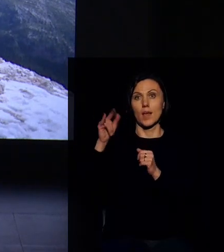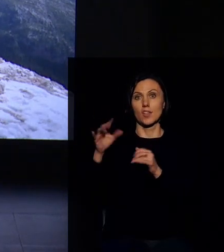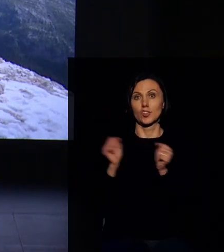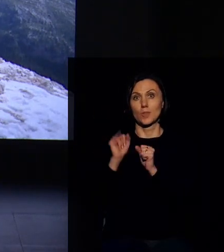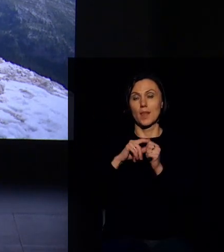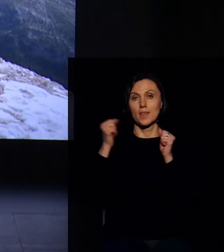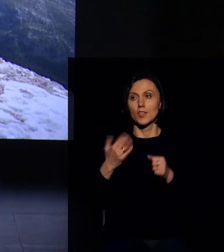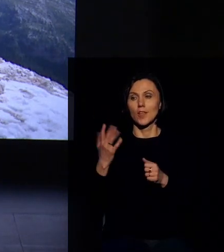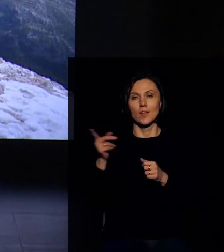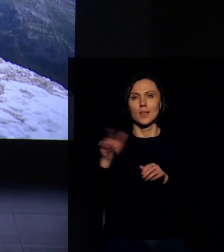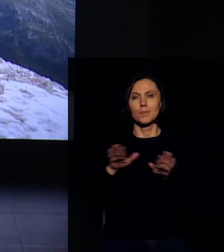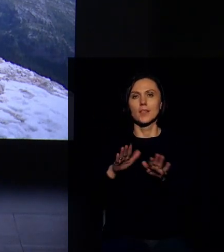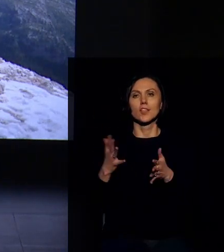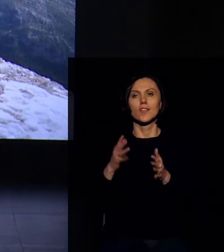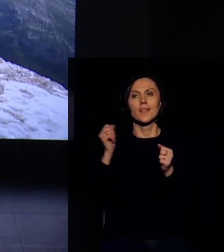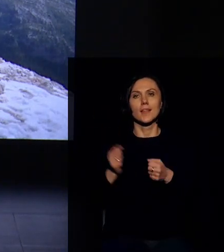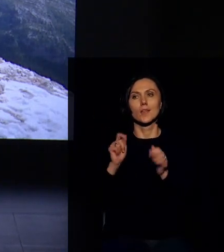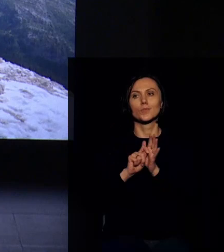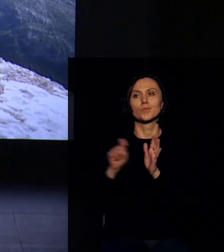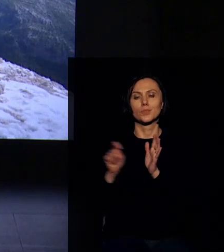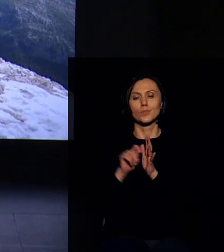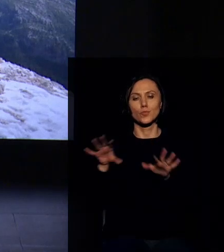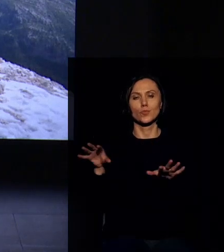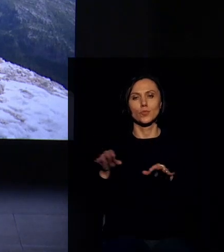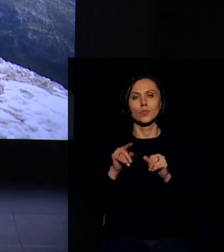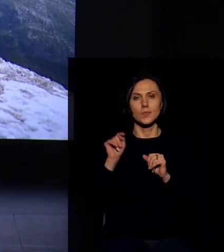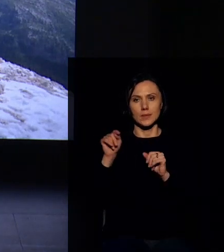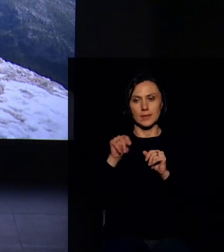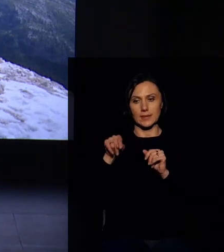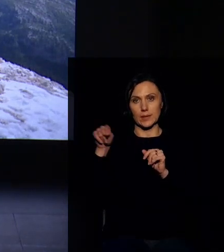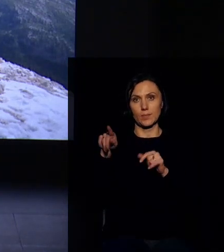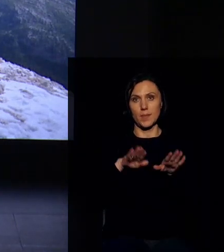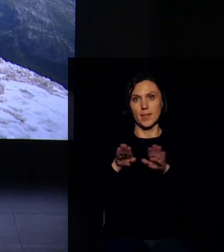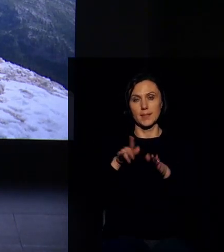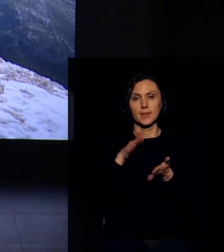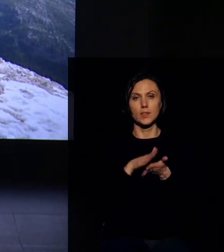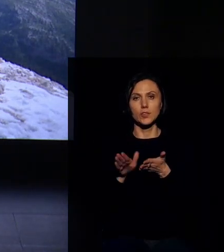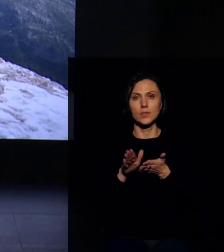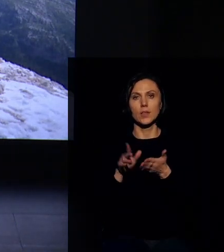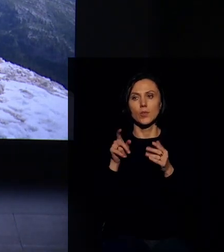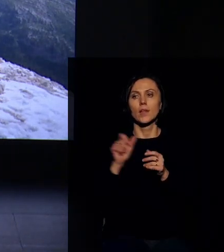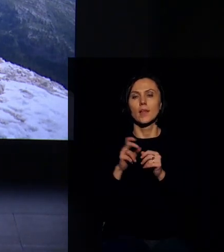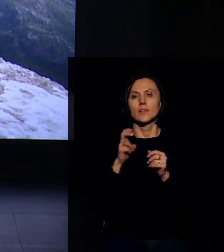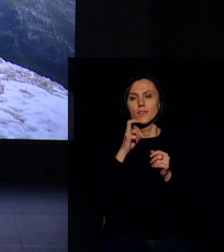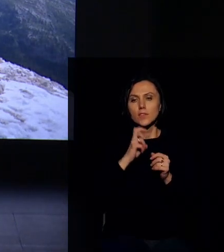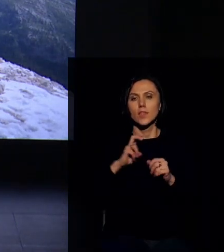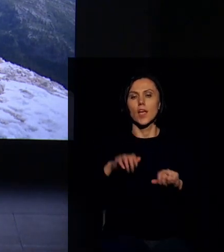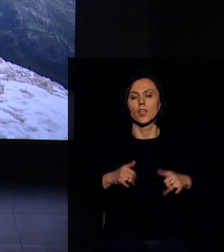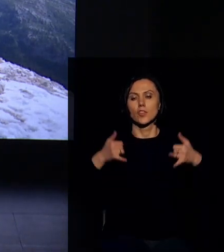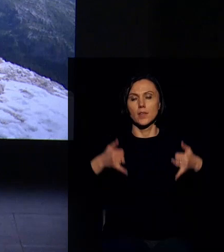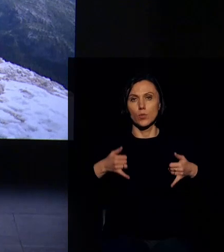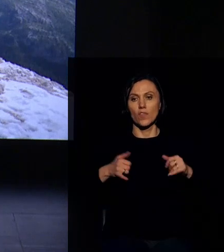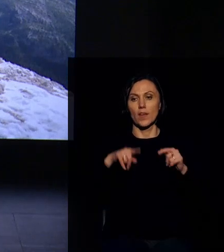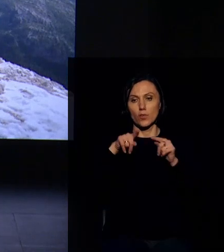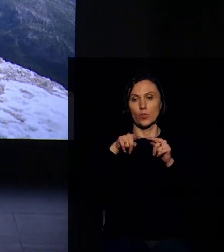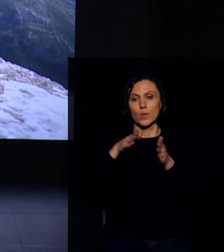jest takie miejsce, które narciarze też znają, jeśli tu jeżdżą. Stąd zaczyna się taki, tu dochodzą wyciągi krzesełkowe i zaczyna